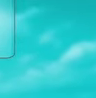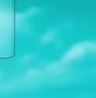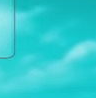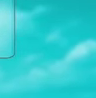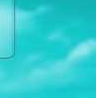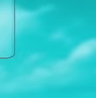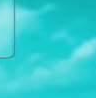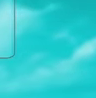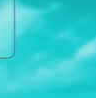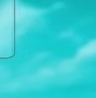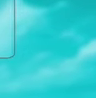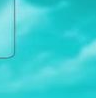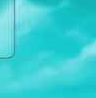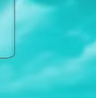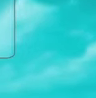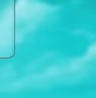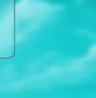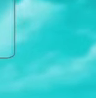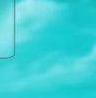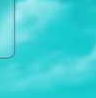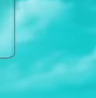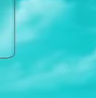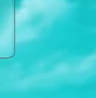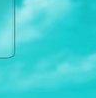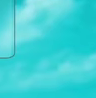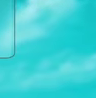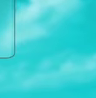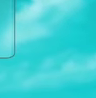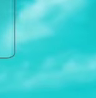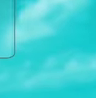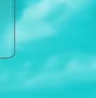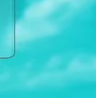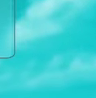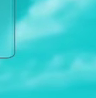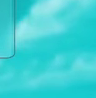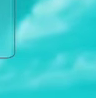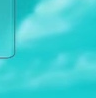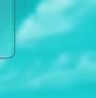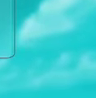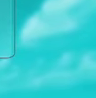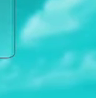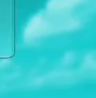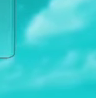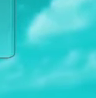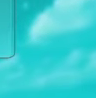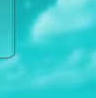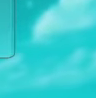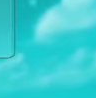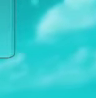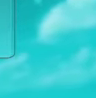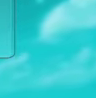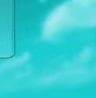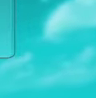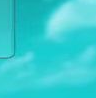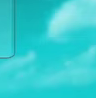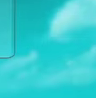Жаңақорғанда ауа температурасы күндіз 18, түнде 5 градус нөлден жоғары. Қызылордада сынап бағанасы күндіз 15, ал түнде